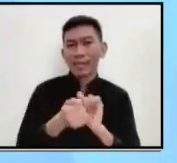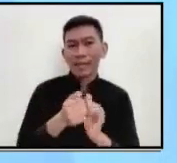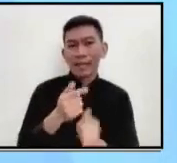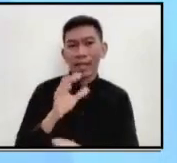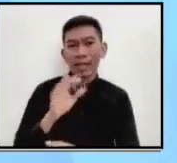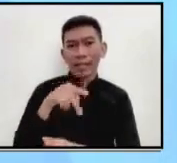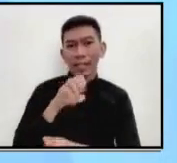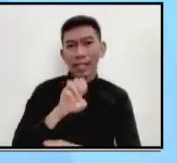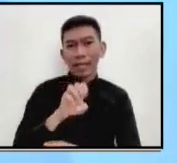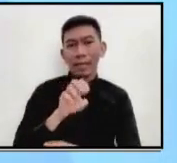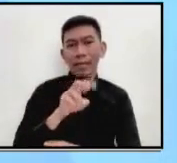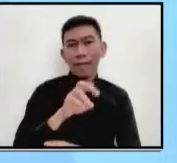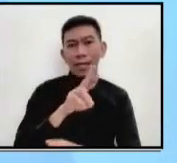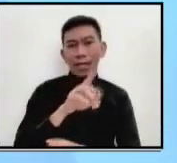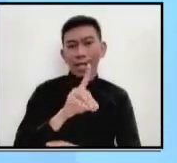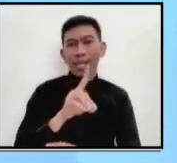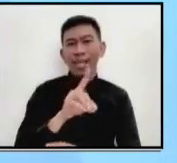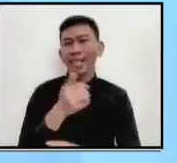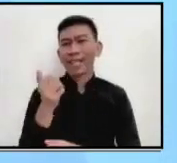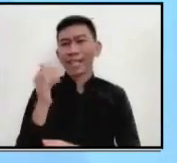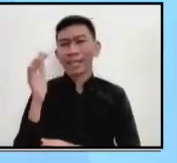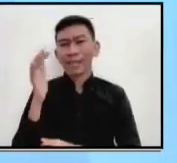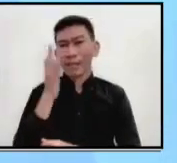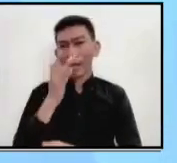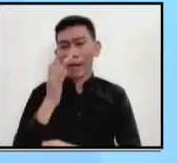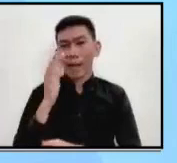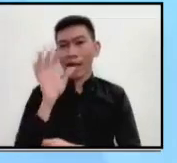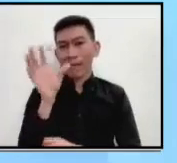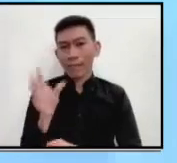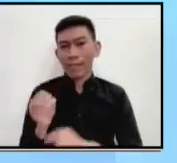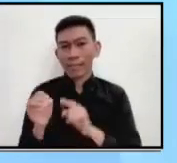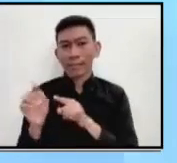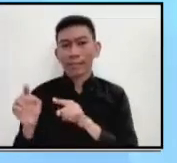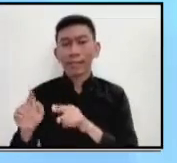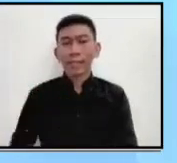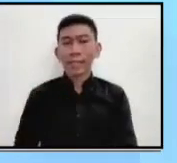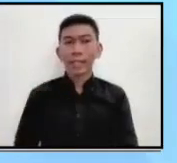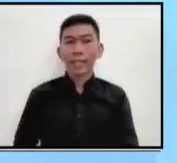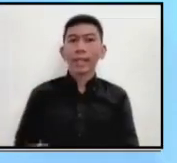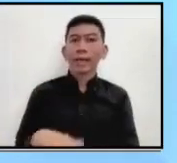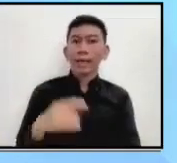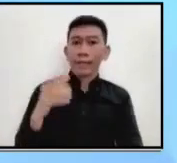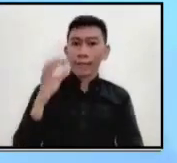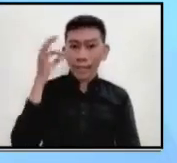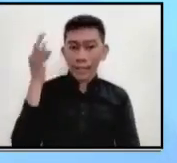Japan, Singapore, France, Italy, Germany at Spain ang nagdomina sa top